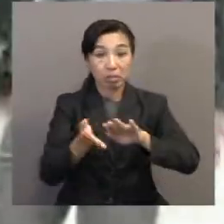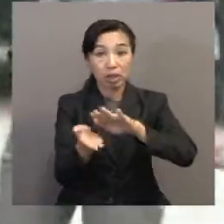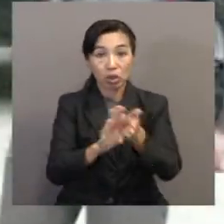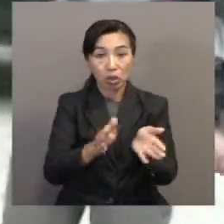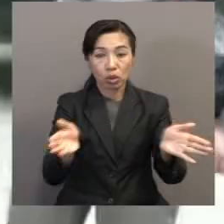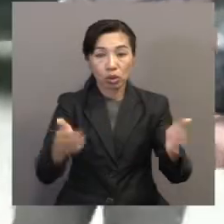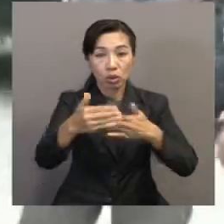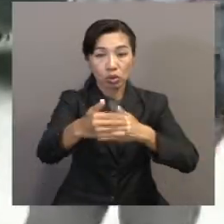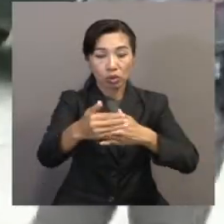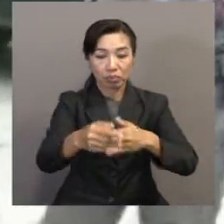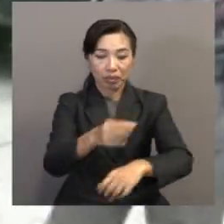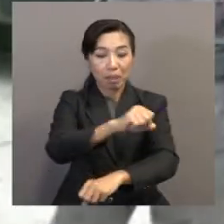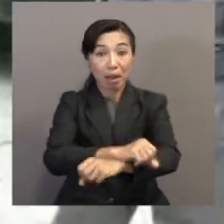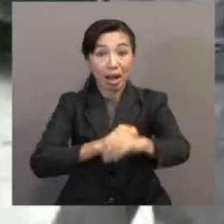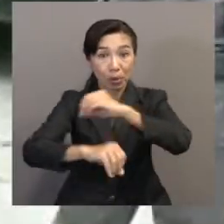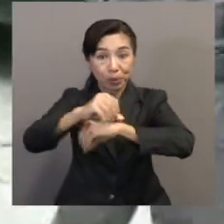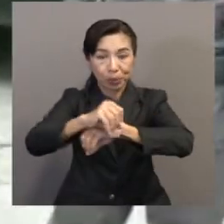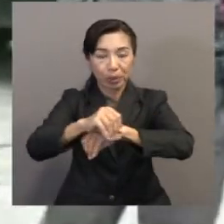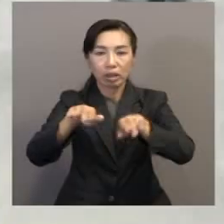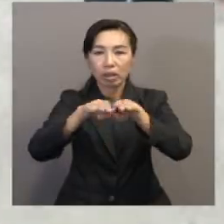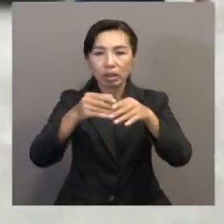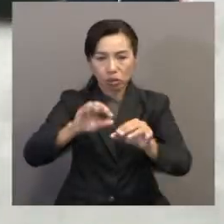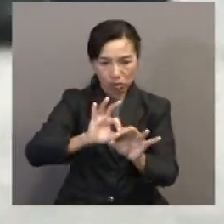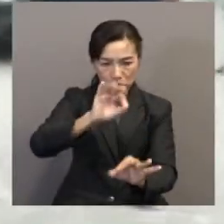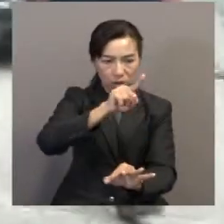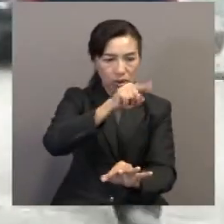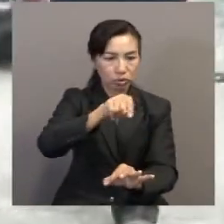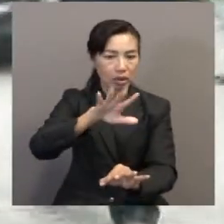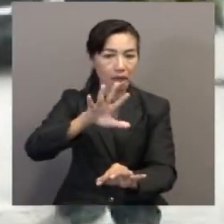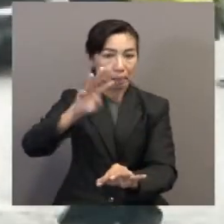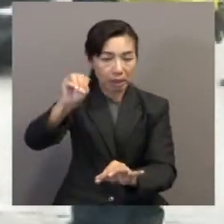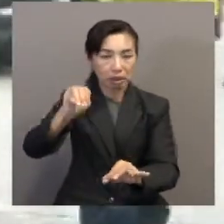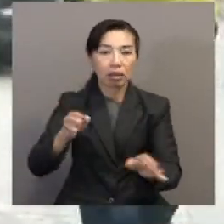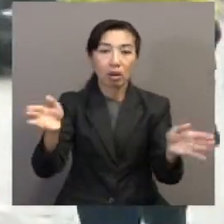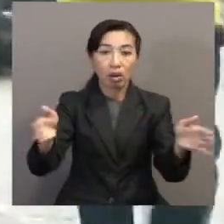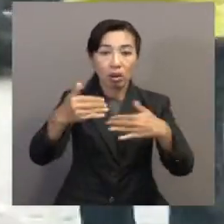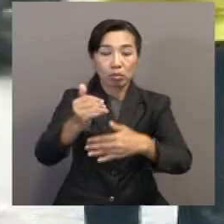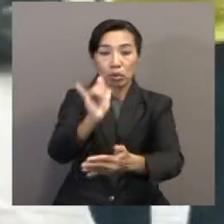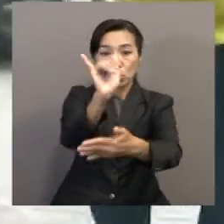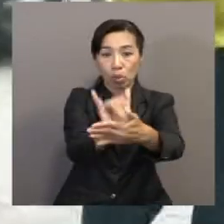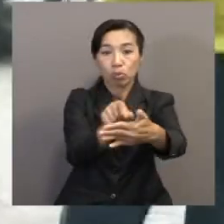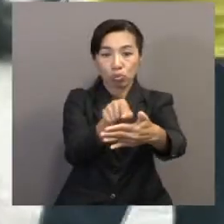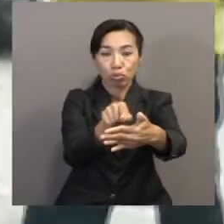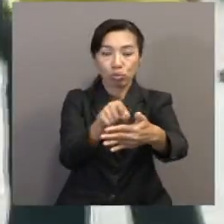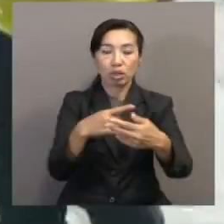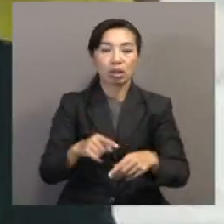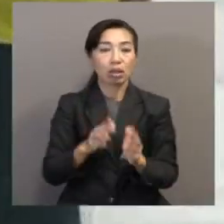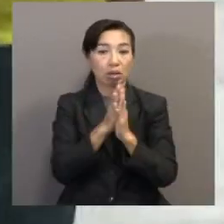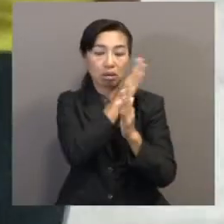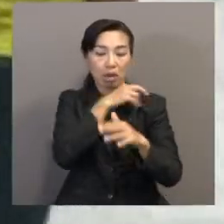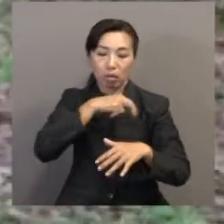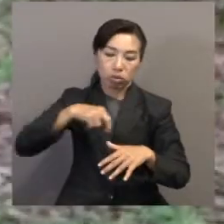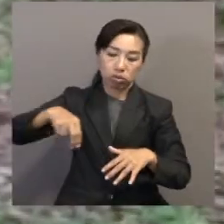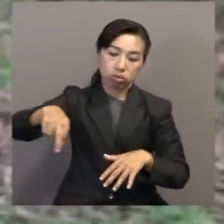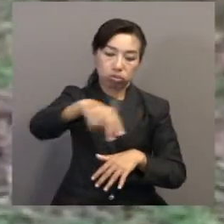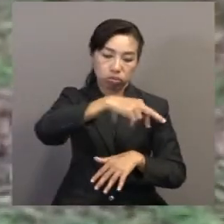ที่ตั้งอยู่บนกองฟืนสูงจากพื้นเนี่ยประมาณสัก 1.5 เมตรด้วยกันพร้อมทำพิธีสวดศพนะครับและเมื่อสวดเสร็จเนี่ย